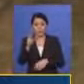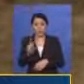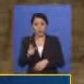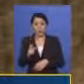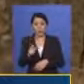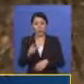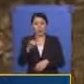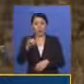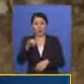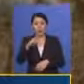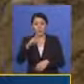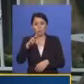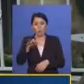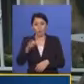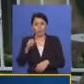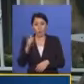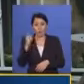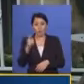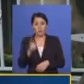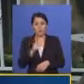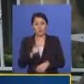тапқан Умка үріп белгі берді.